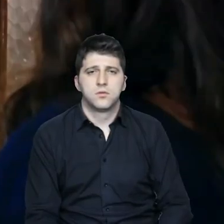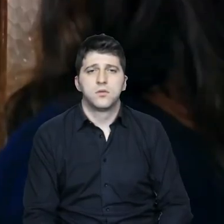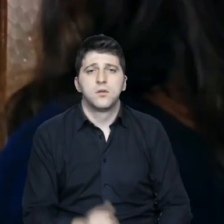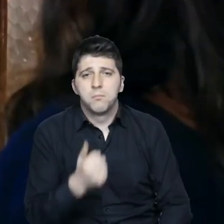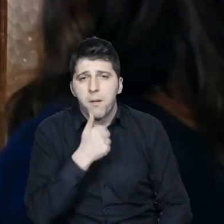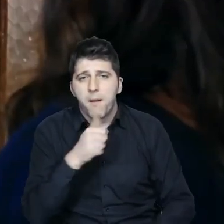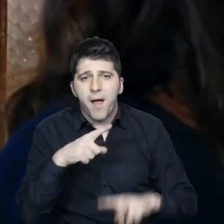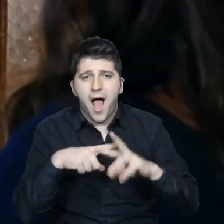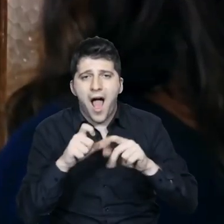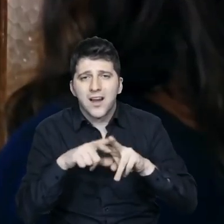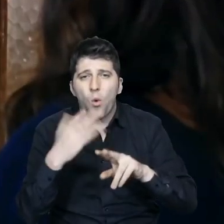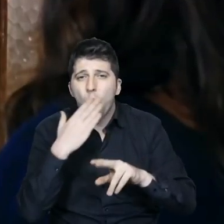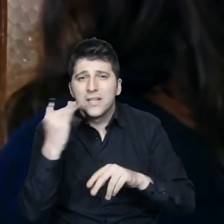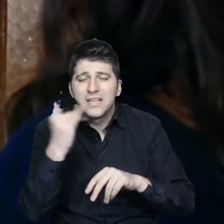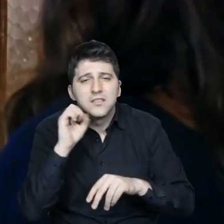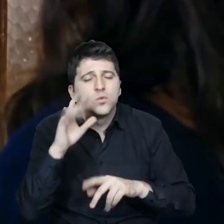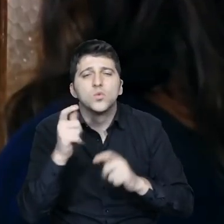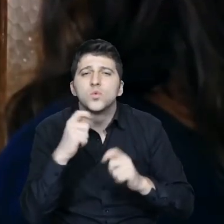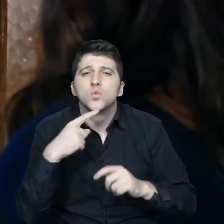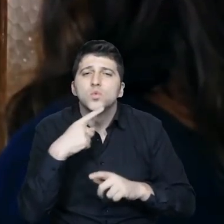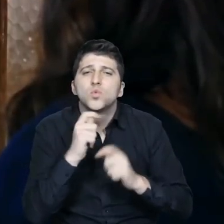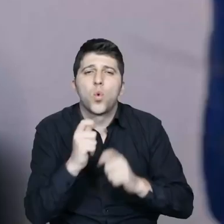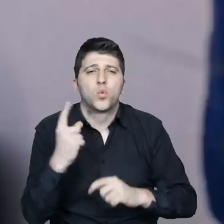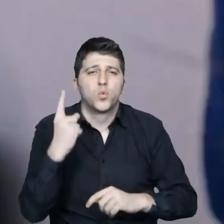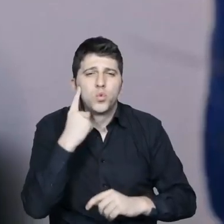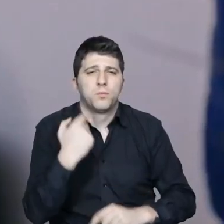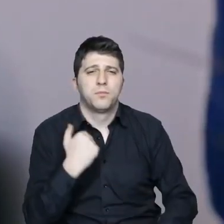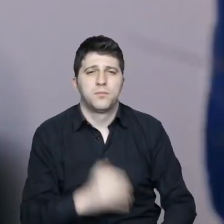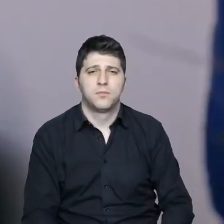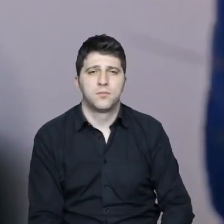Babam Arda'yı okul gezisine bile gönderemeyecek kadar kötü durumdaymış.